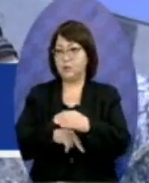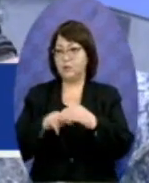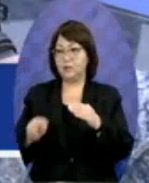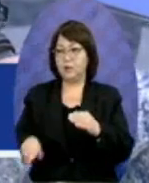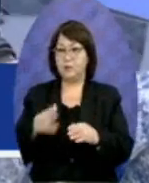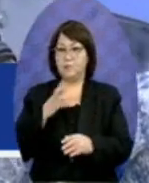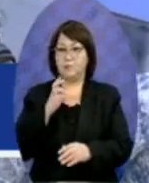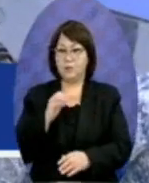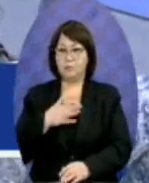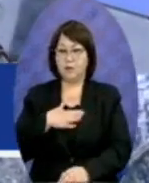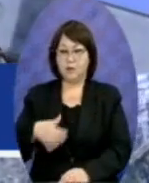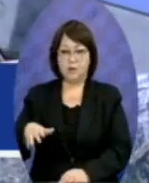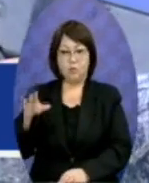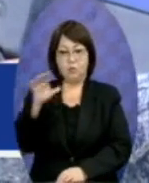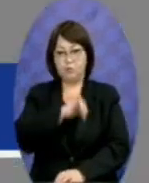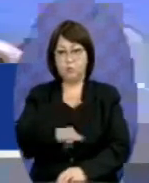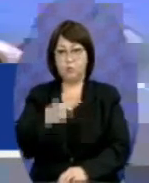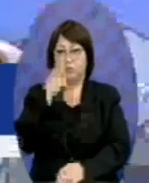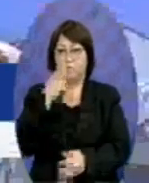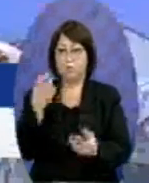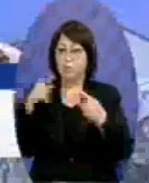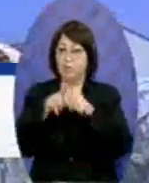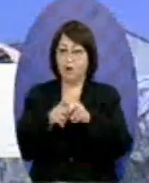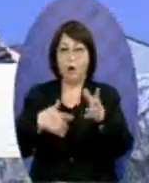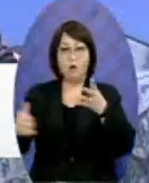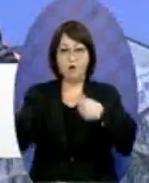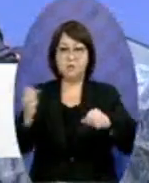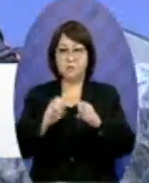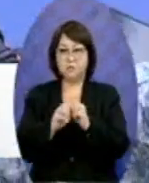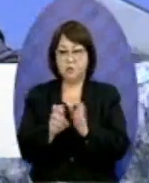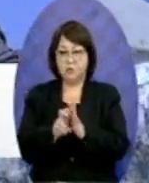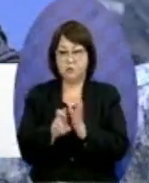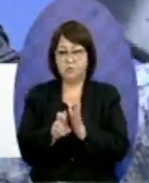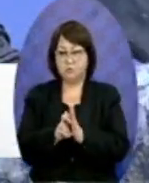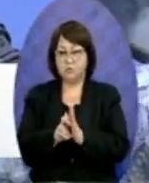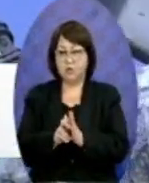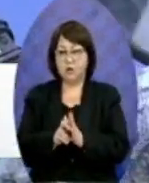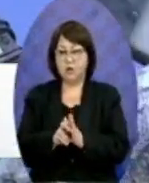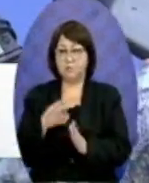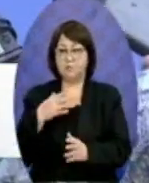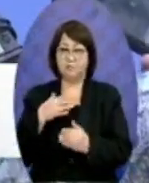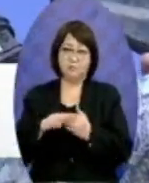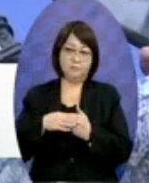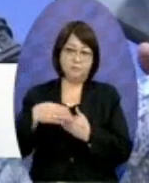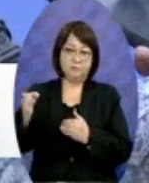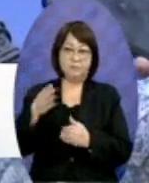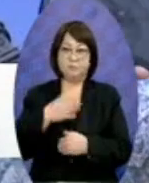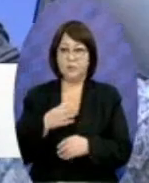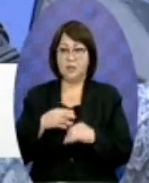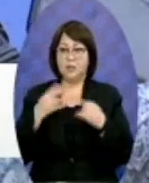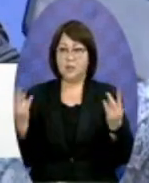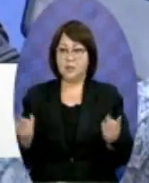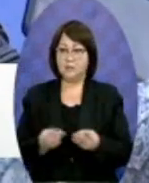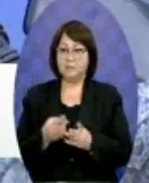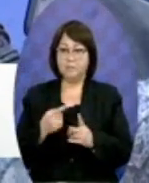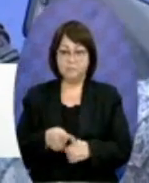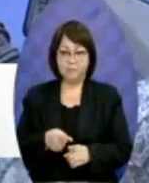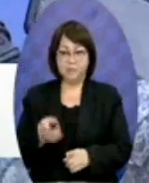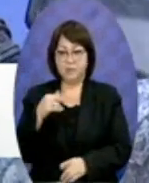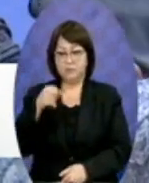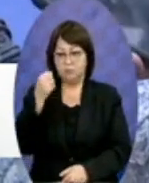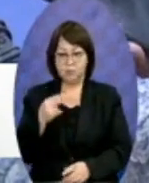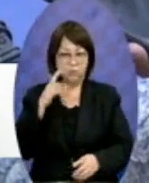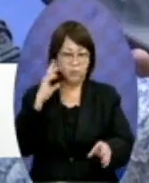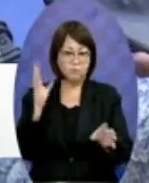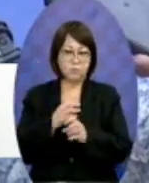манай усад жишг болно гэж бид найдаж байгаа. Ийм жишгээр одоо цаашдаа бас манай нийгмийн одоо чиглэлийн дэд бүтцийн бүтээн